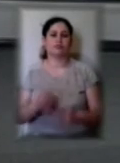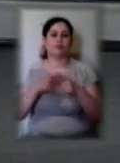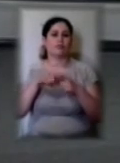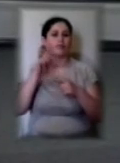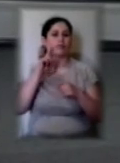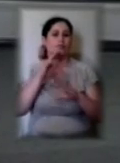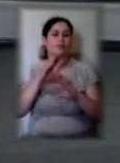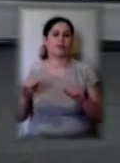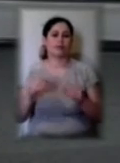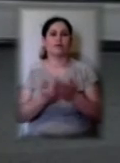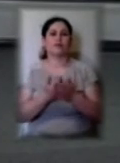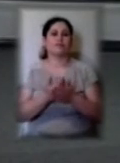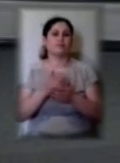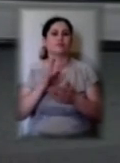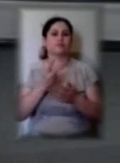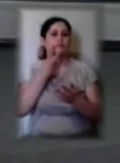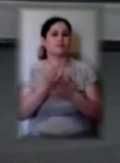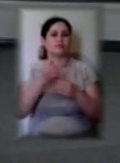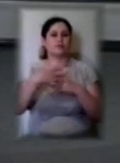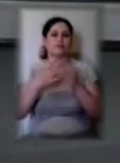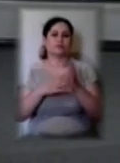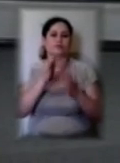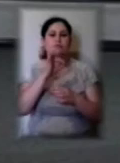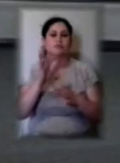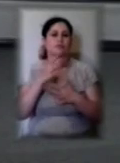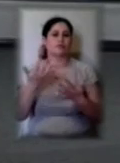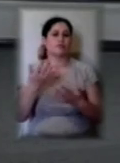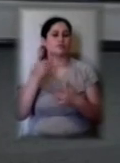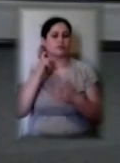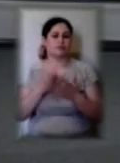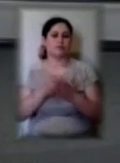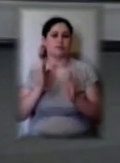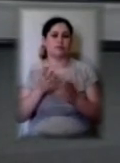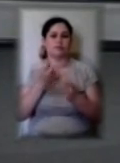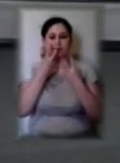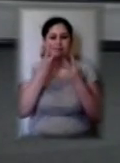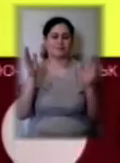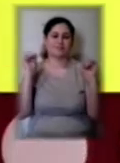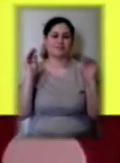Бажаю вам лише приємних новин. Більше інформації вже о 19:00. Побачимось!